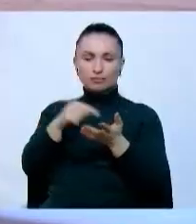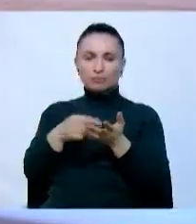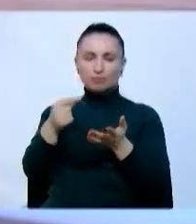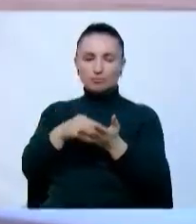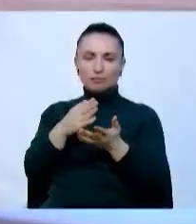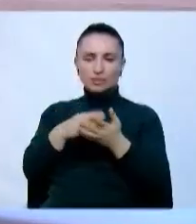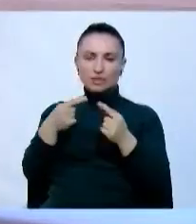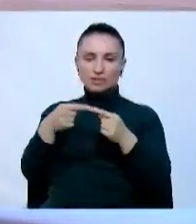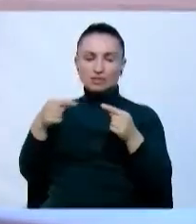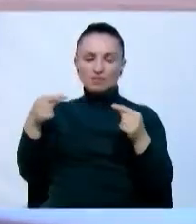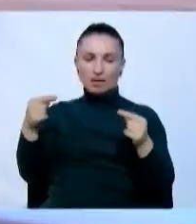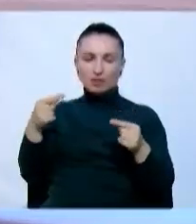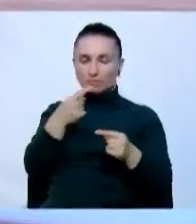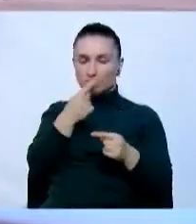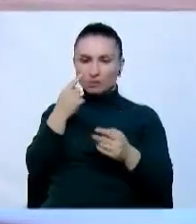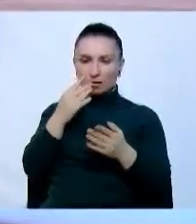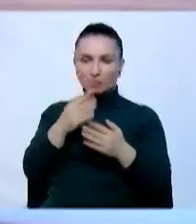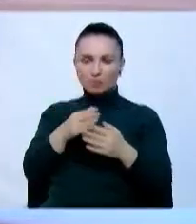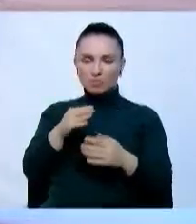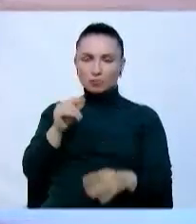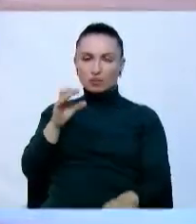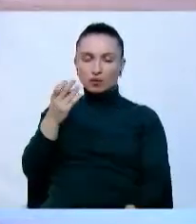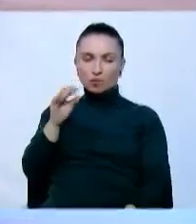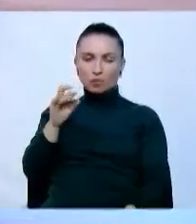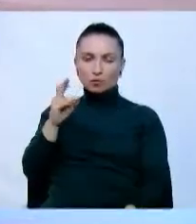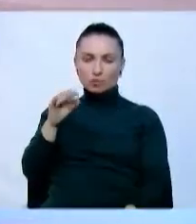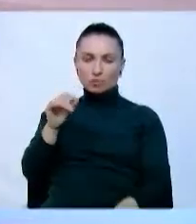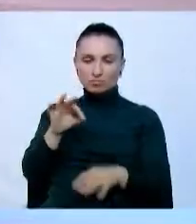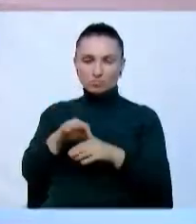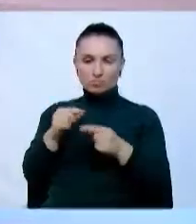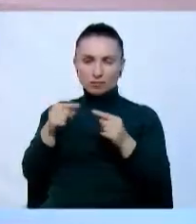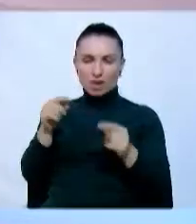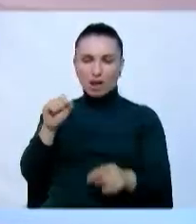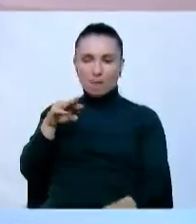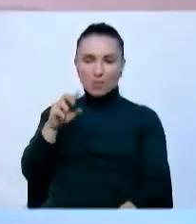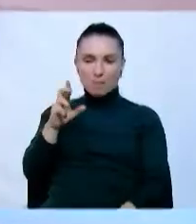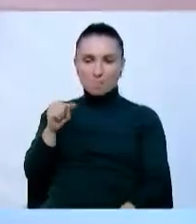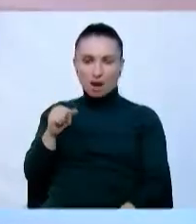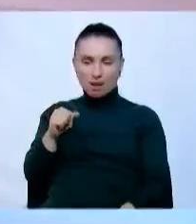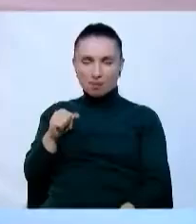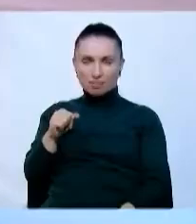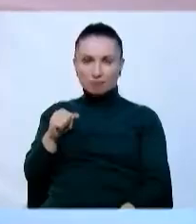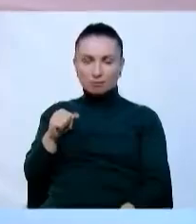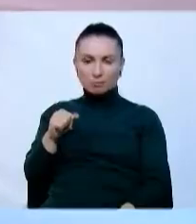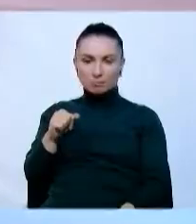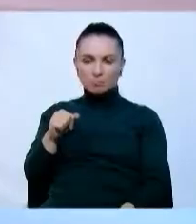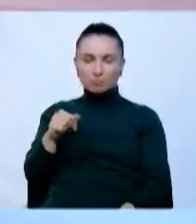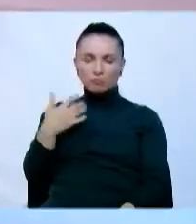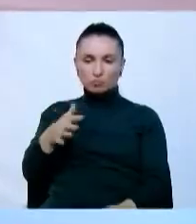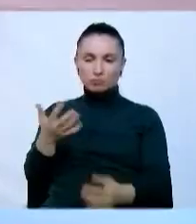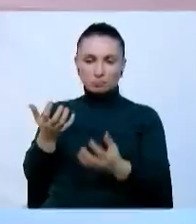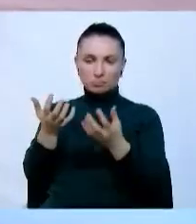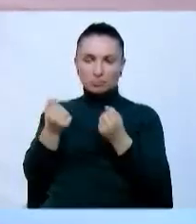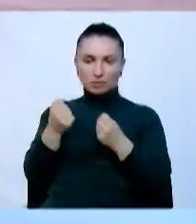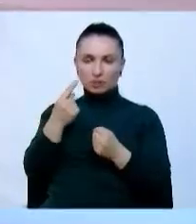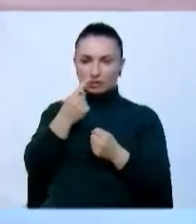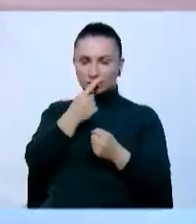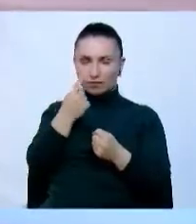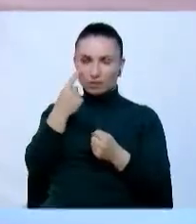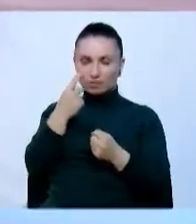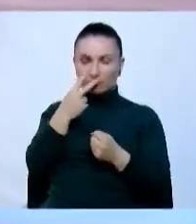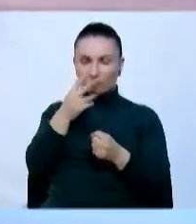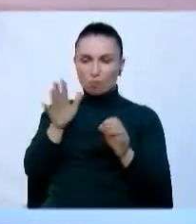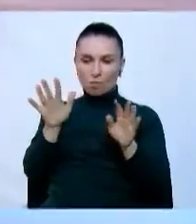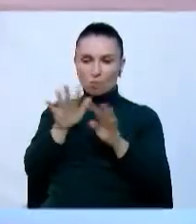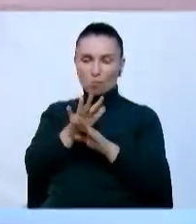სხვადასხვა ტიპის პათოგენები, როგორც არის ფსევდომონა, ორიგინოზა, როგორც არის მაგალითად ამება. ერთუჯრედი, რომელიც იწვევს თვალის